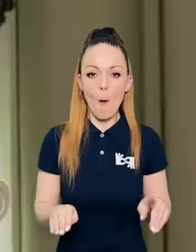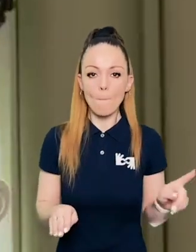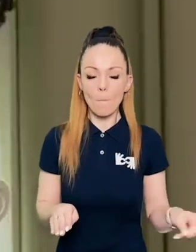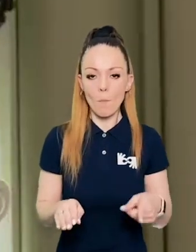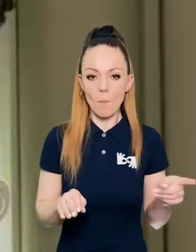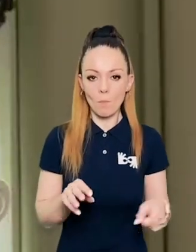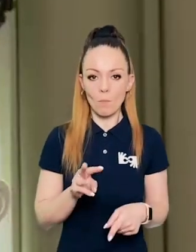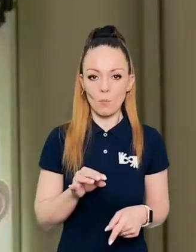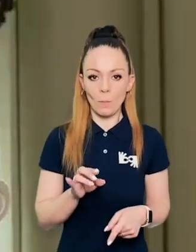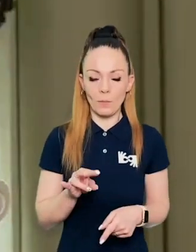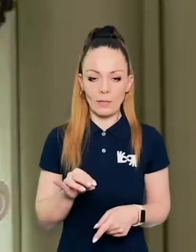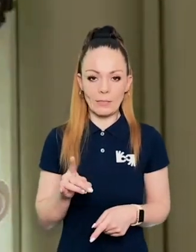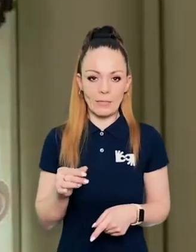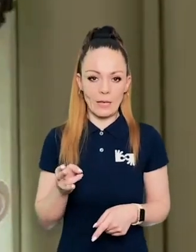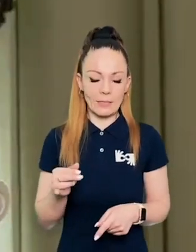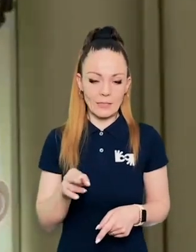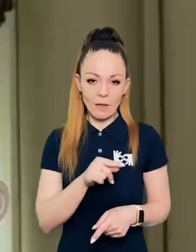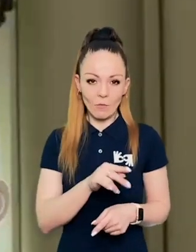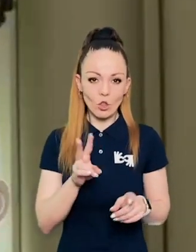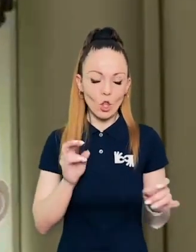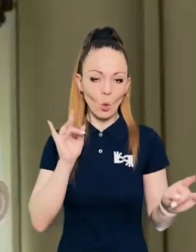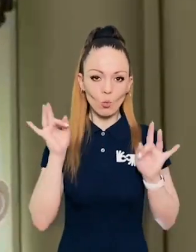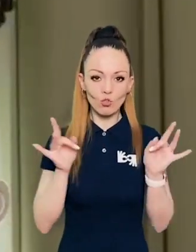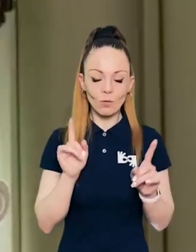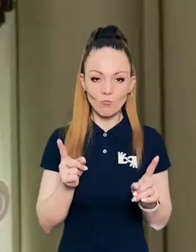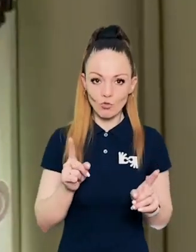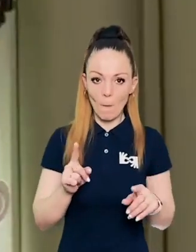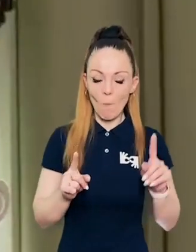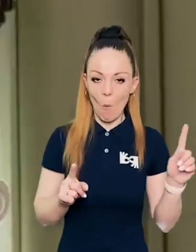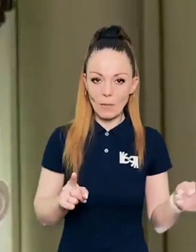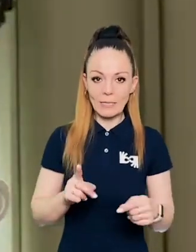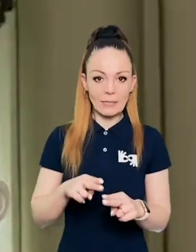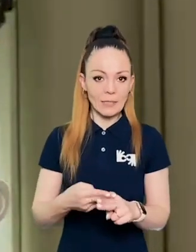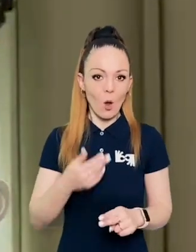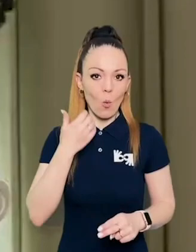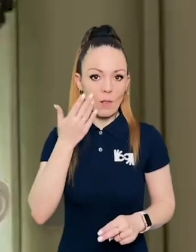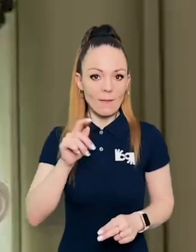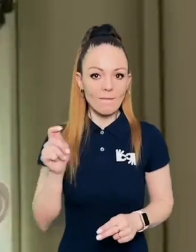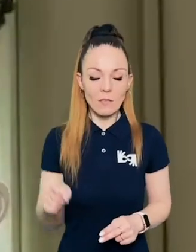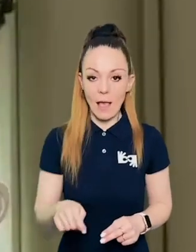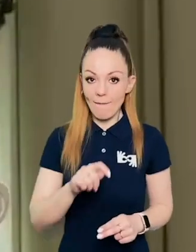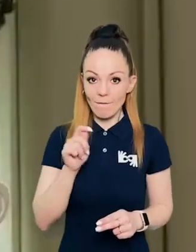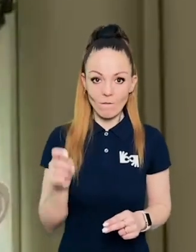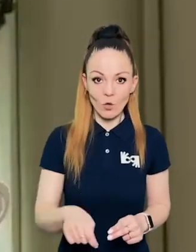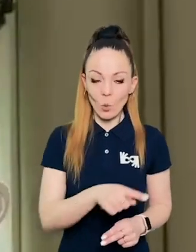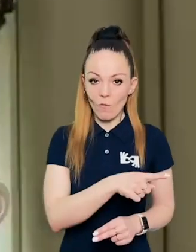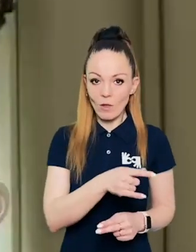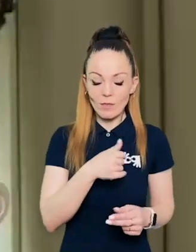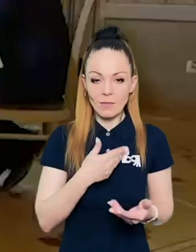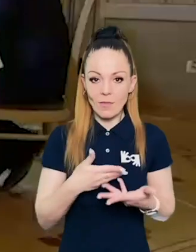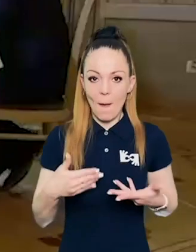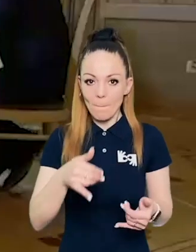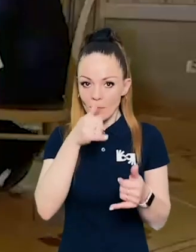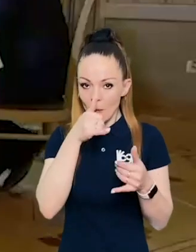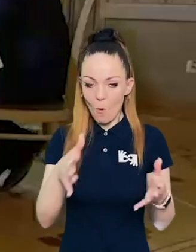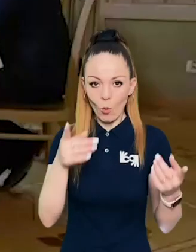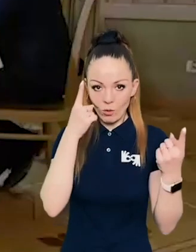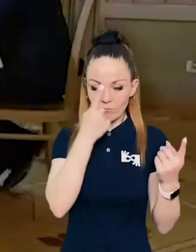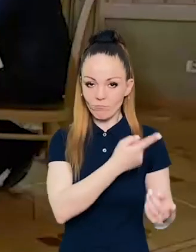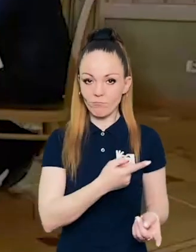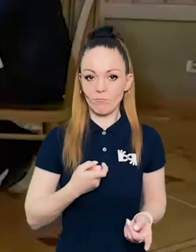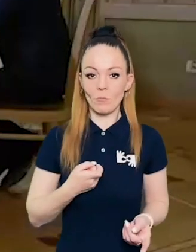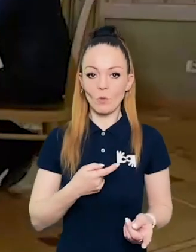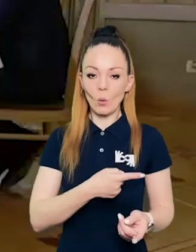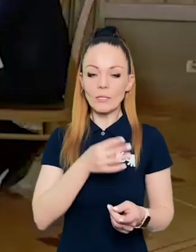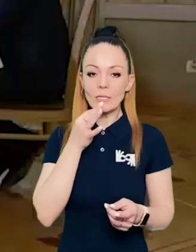ми це називаємо тиха мобілізація. Вона була не гучна, чому? Тому що мобілізація – це коли війна. Війну вони нам